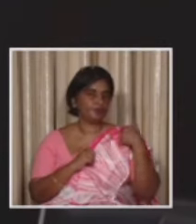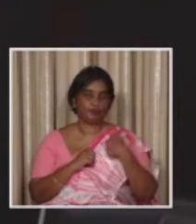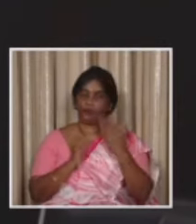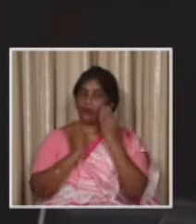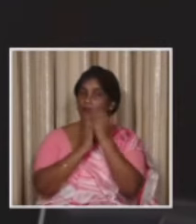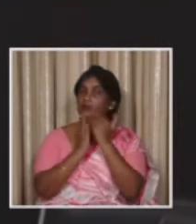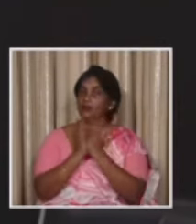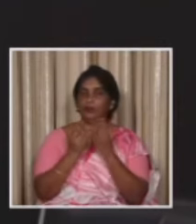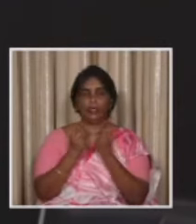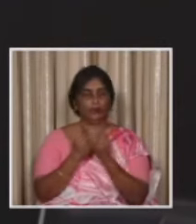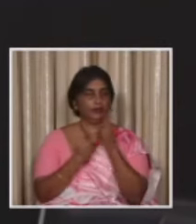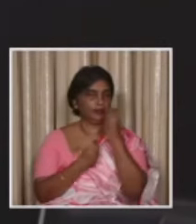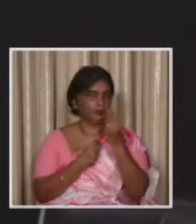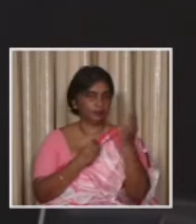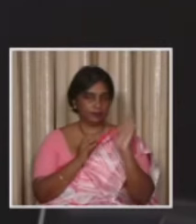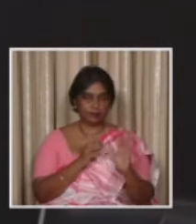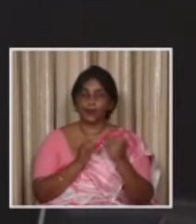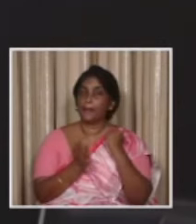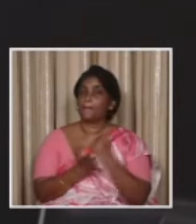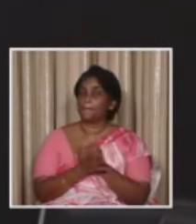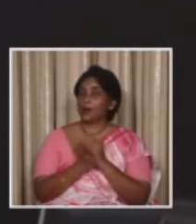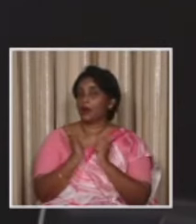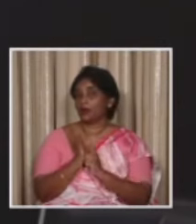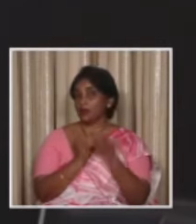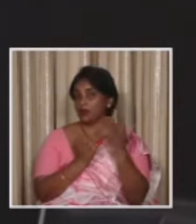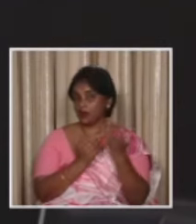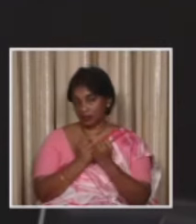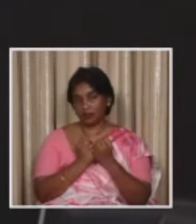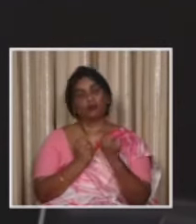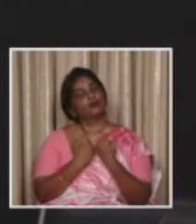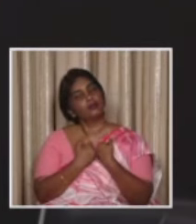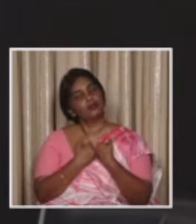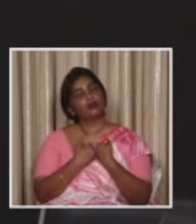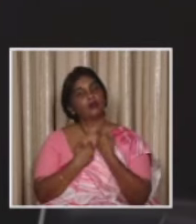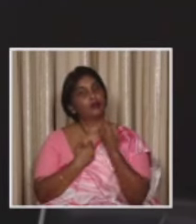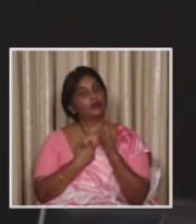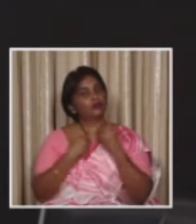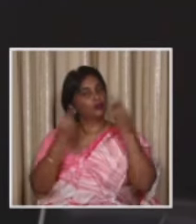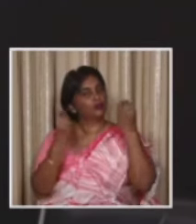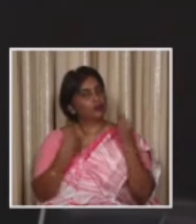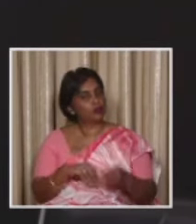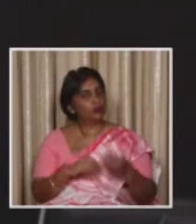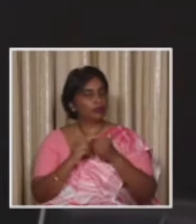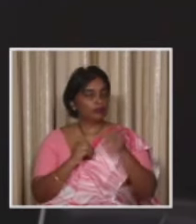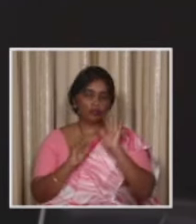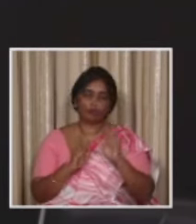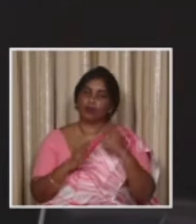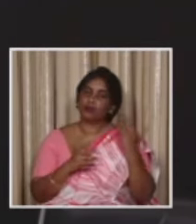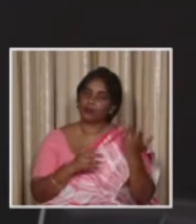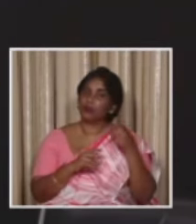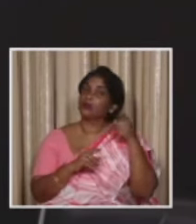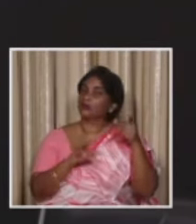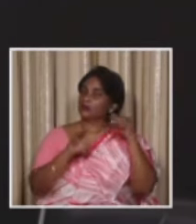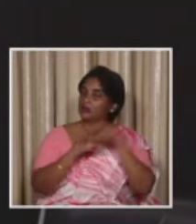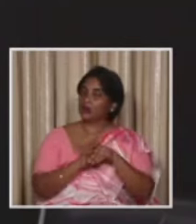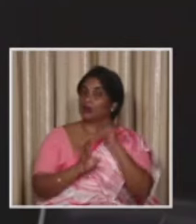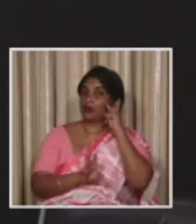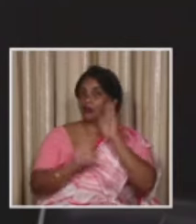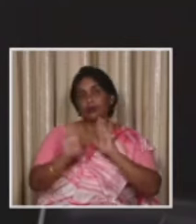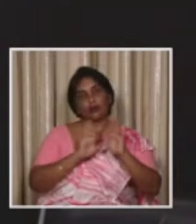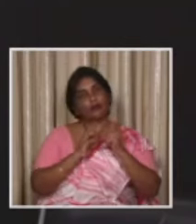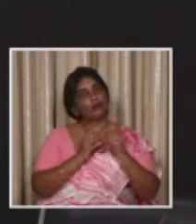ටික අපි ඉක්මනින් ලබා දෙන්න කටයුතු කරුවා. බැංකු ණය ගත්තොත් අපි ආර්ථිකයේ කඩා වැටීමක් තුල හෝ ඒ තුල